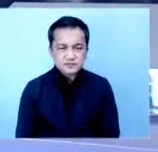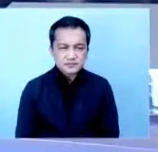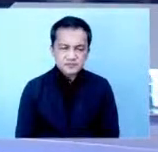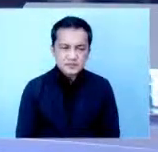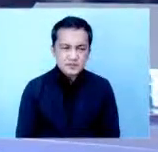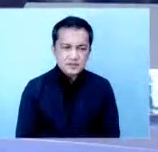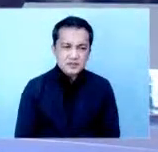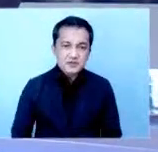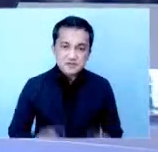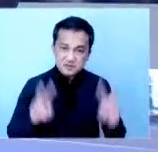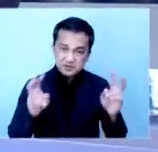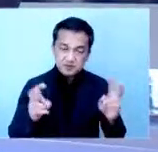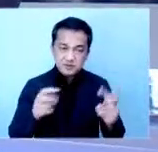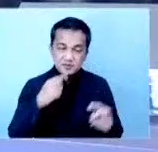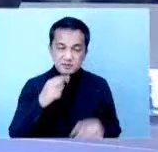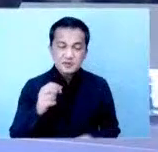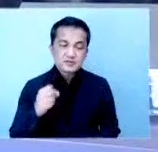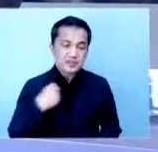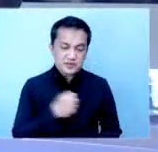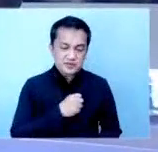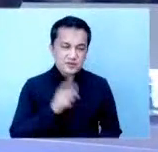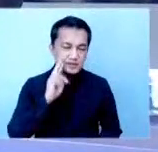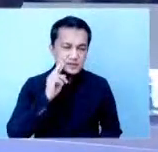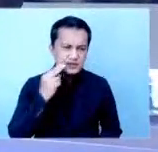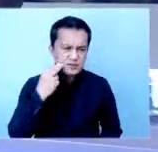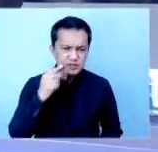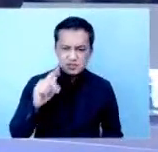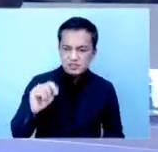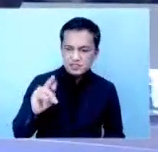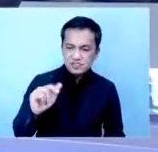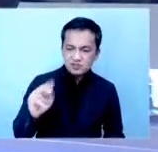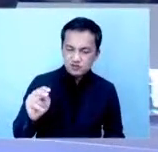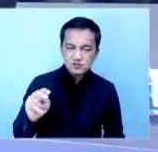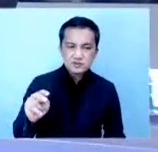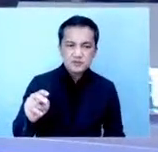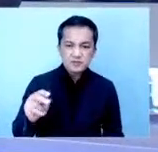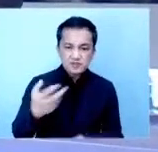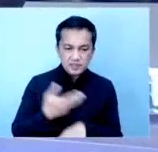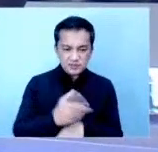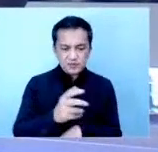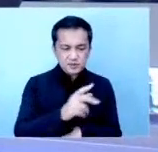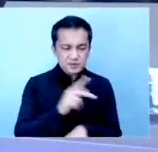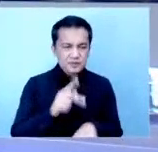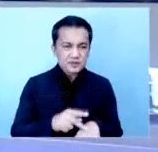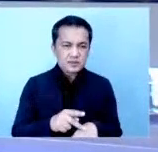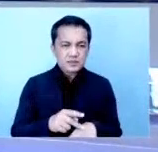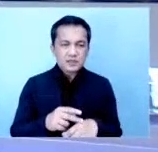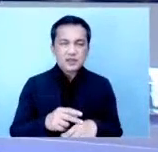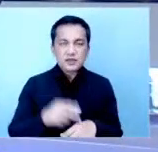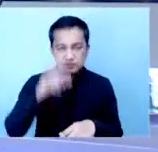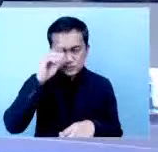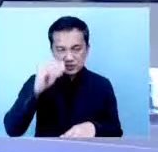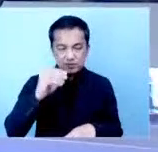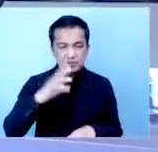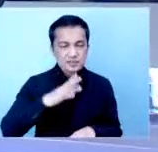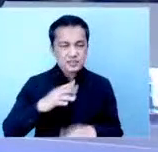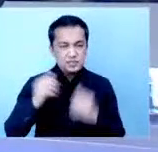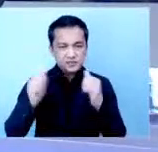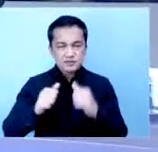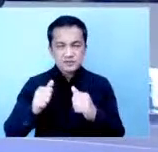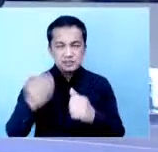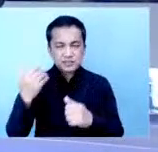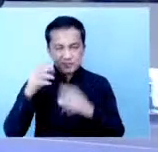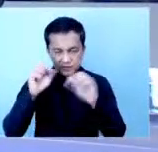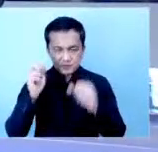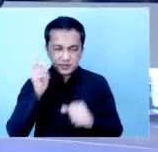tinawag ni Senator Risa Ontiveros na treasonous o pagtataksil sa bayan ang umunoy gentleman's agreement ni na dating Pangulong Rodrigo Duterte at